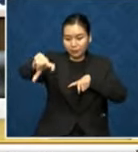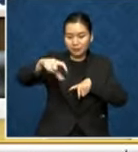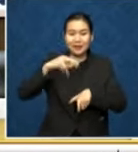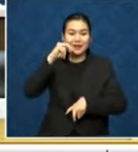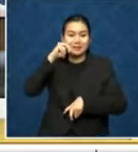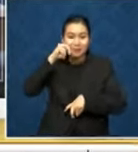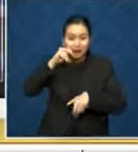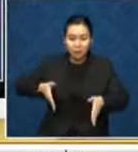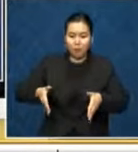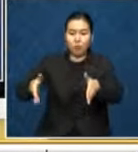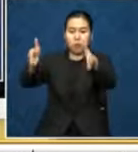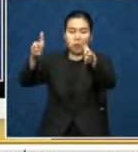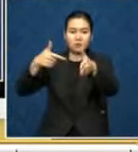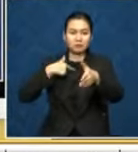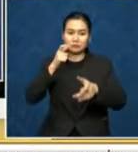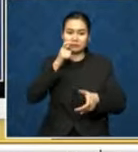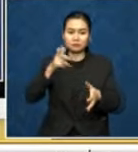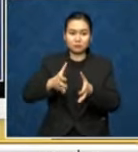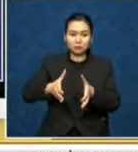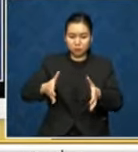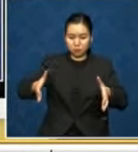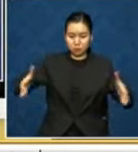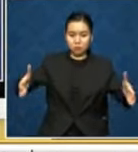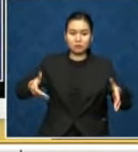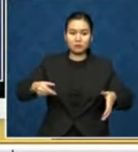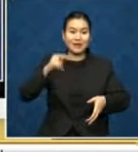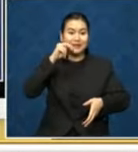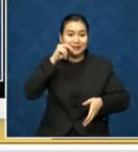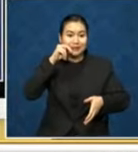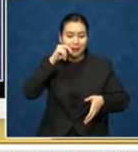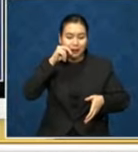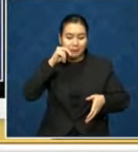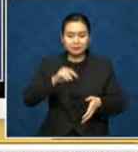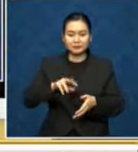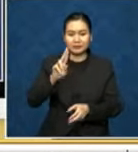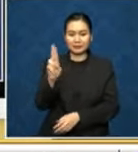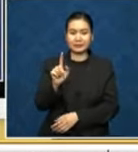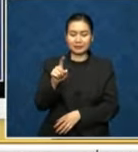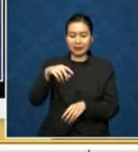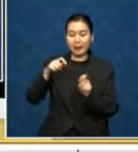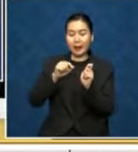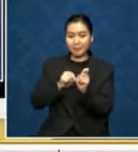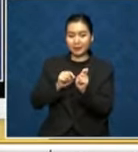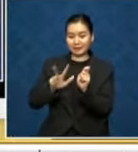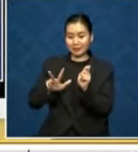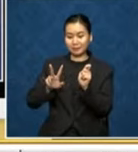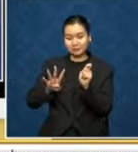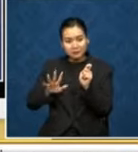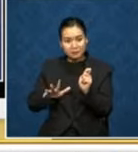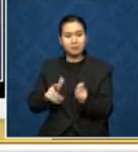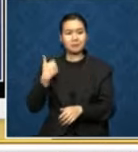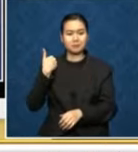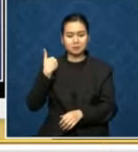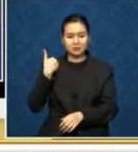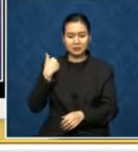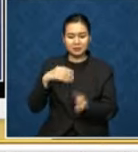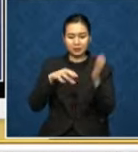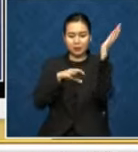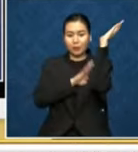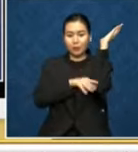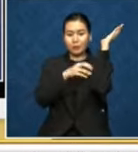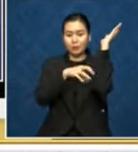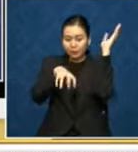ที่ใหญ่มากแล้วก็ใช้ลำฉมวกน้ำในลำฉมวกเนี่ยใช้กันทั้งหมดประมาณ3อำเภอ4อำเภอนะครับก็มีพิมายจักรลาดห้วยแถ